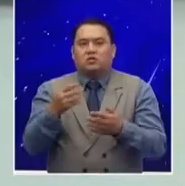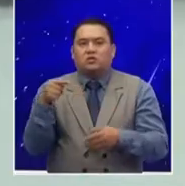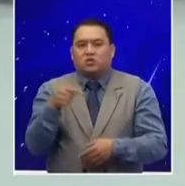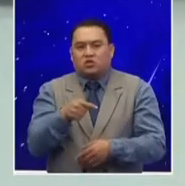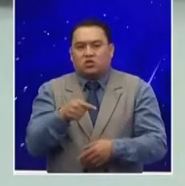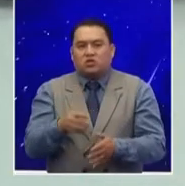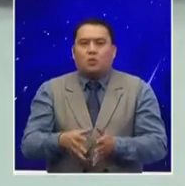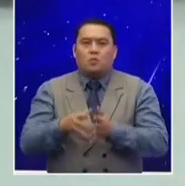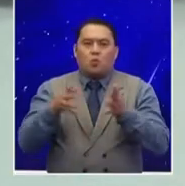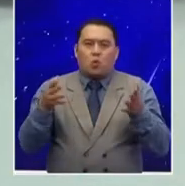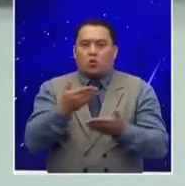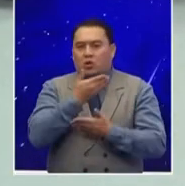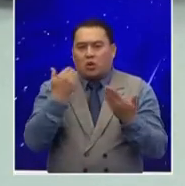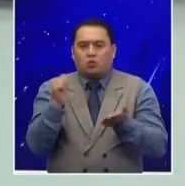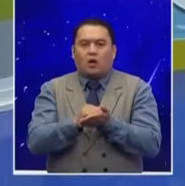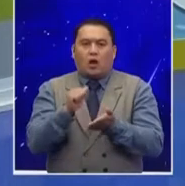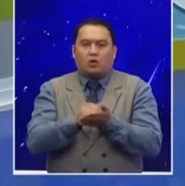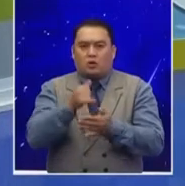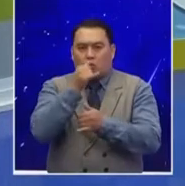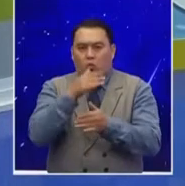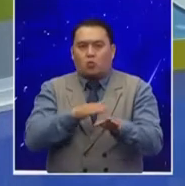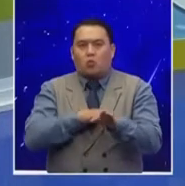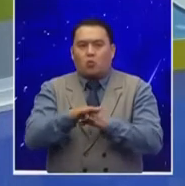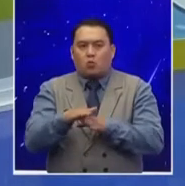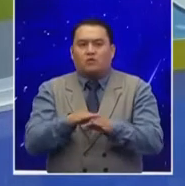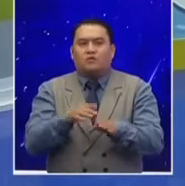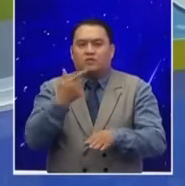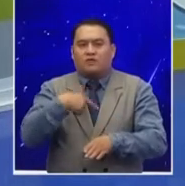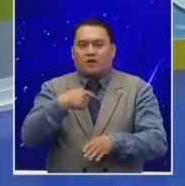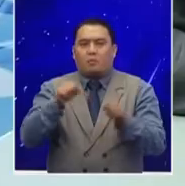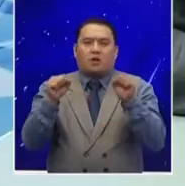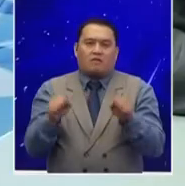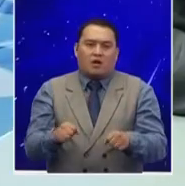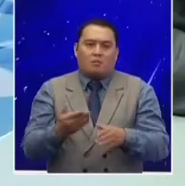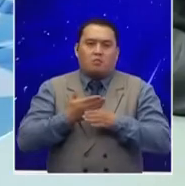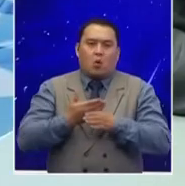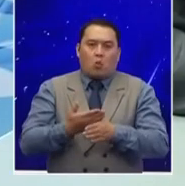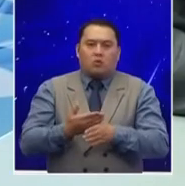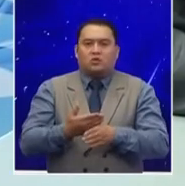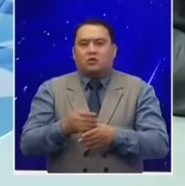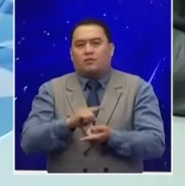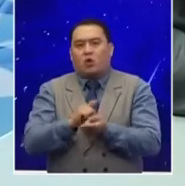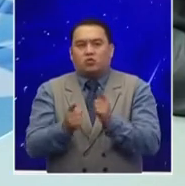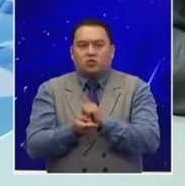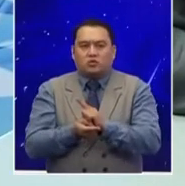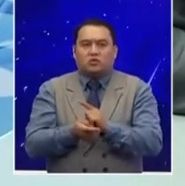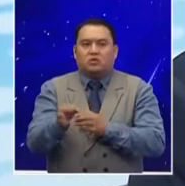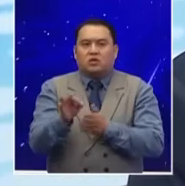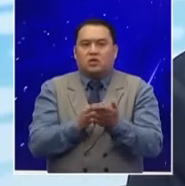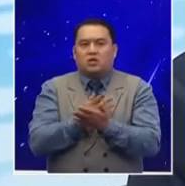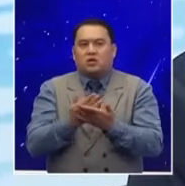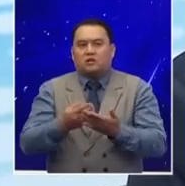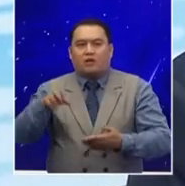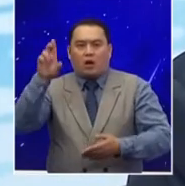тысячами. Не имея документов, человек не может полностью реализовать свои права. Помочь исправить положение вызвались сразу